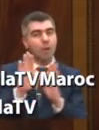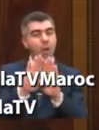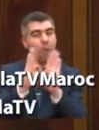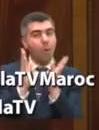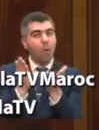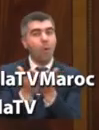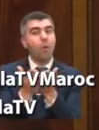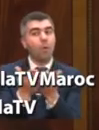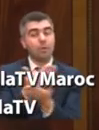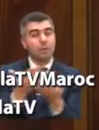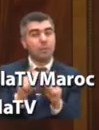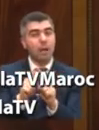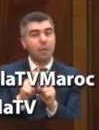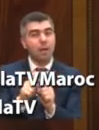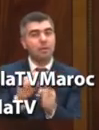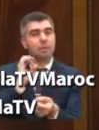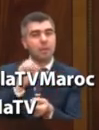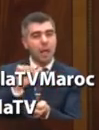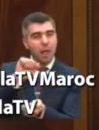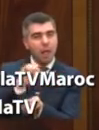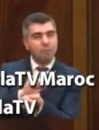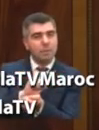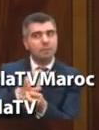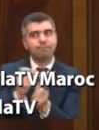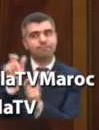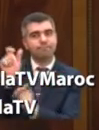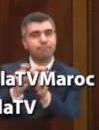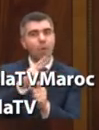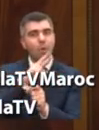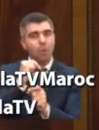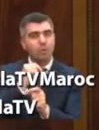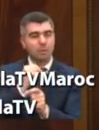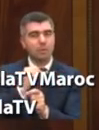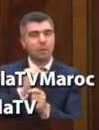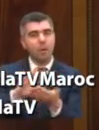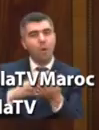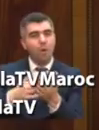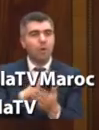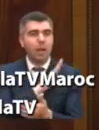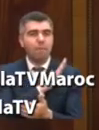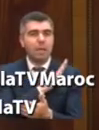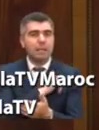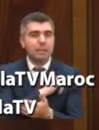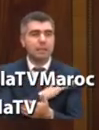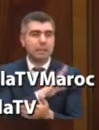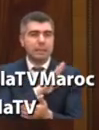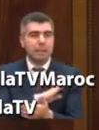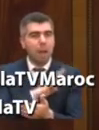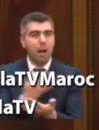جحيم السجون الاحتلال الإسرائيلي وما يعنيه وما يعانيه الأسرى الفلسطينيين بها.